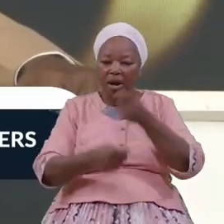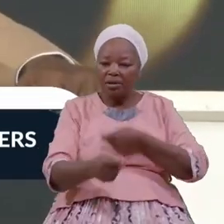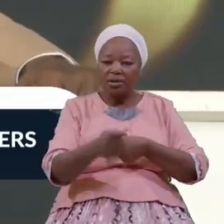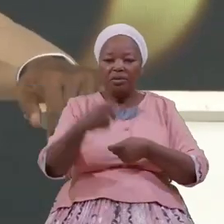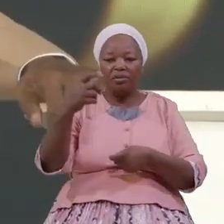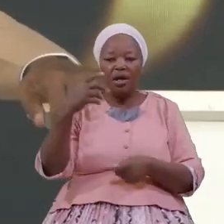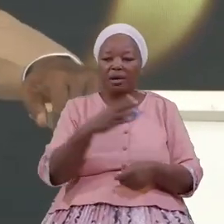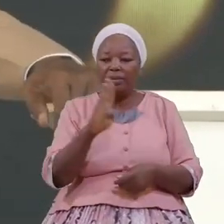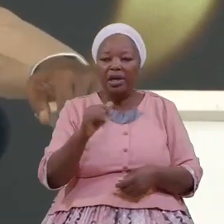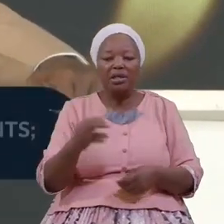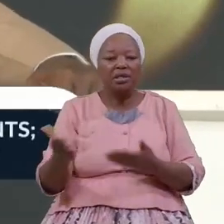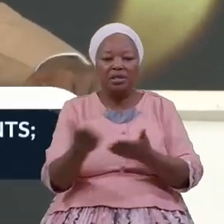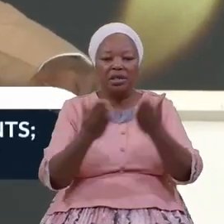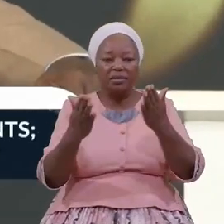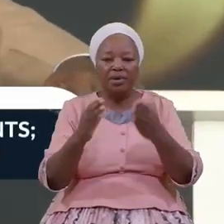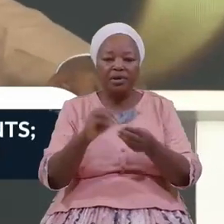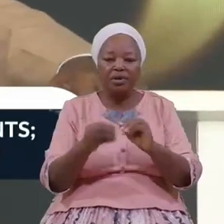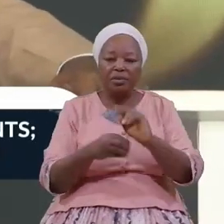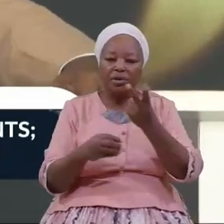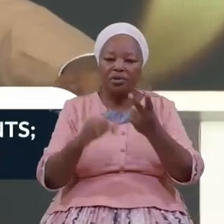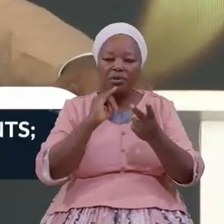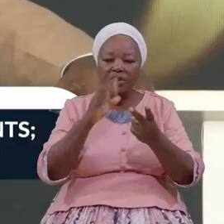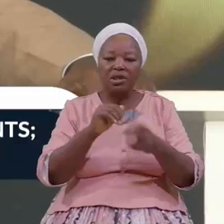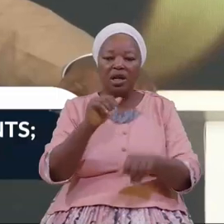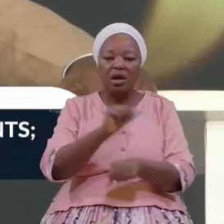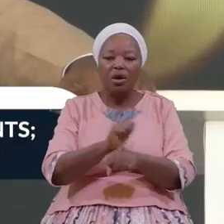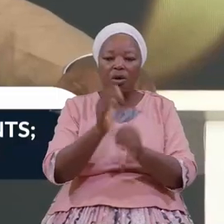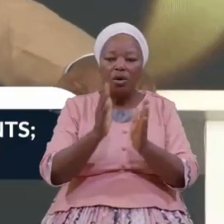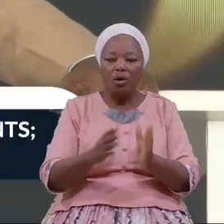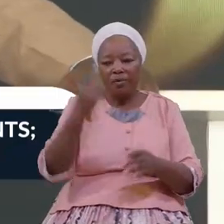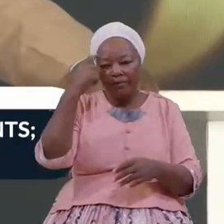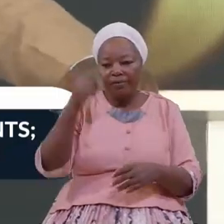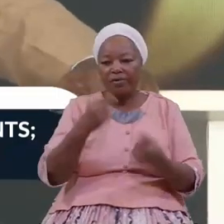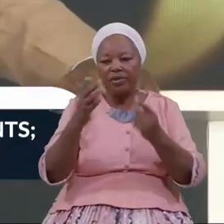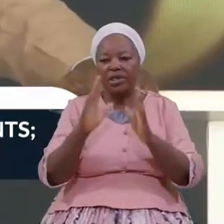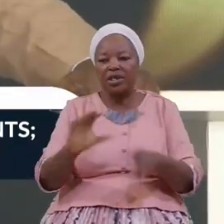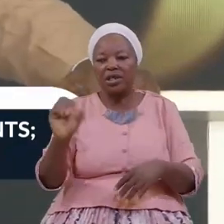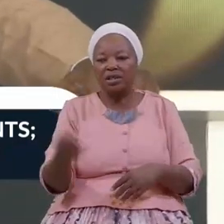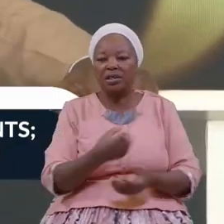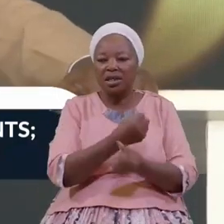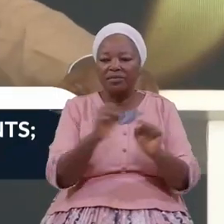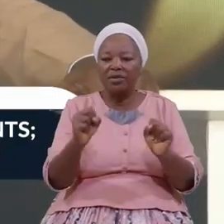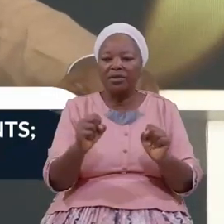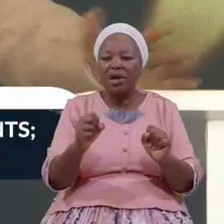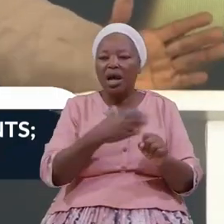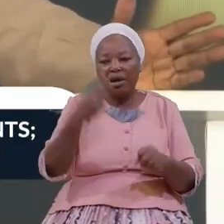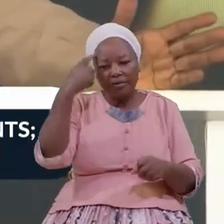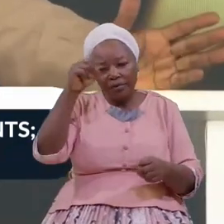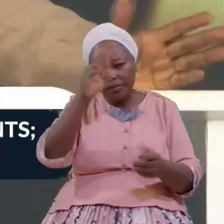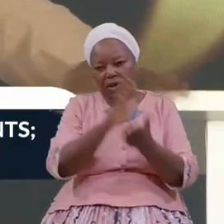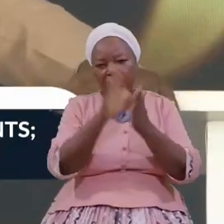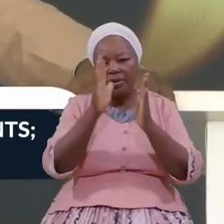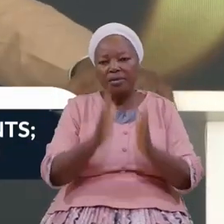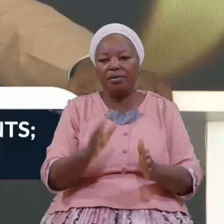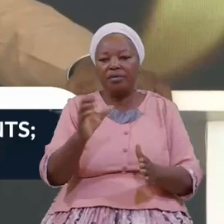sacrifice. Et deux, le rocher pour le salut des saints et des